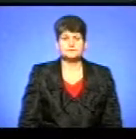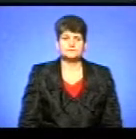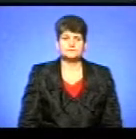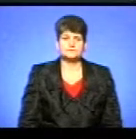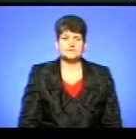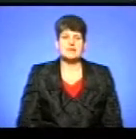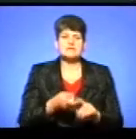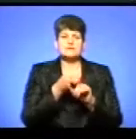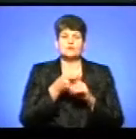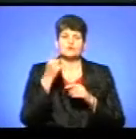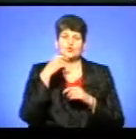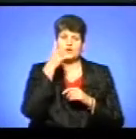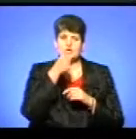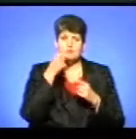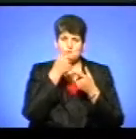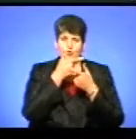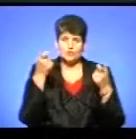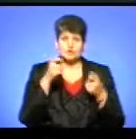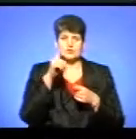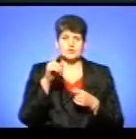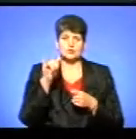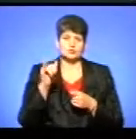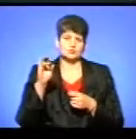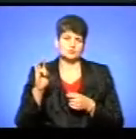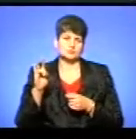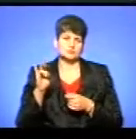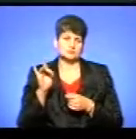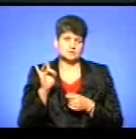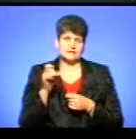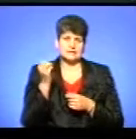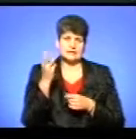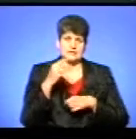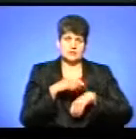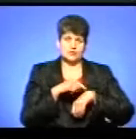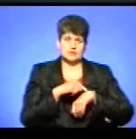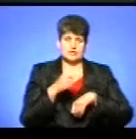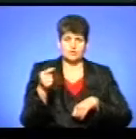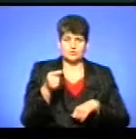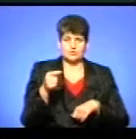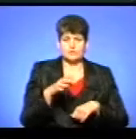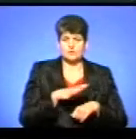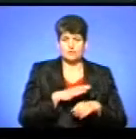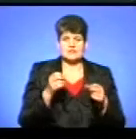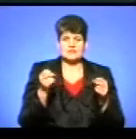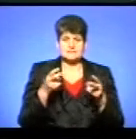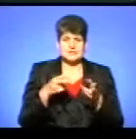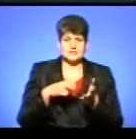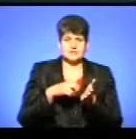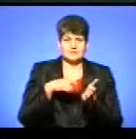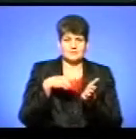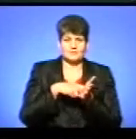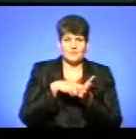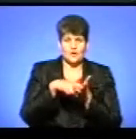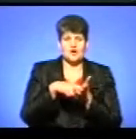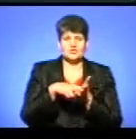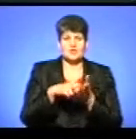З нагоди 100-річчя проголошення Західноукраїнської Народної Республіки о 13-й годині в Тернополі відбулося спецпогашення та введення в обіг